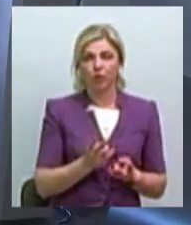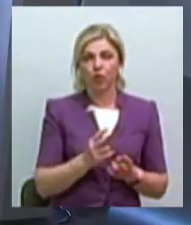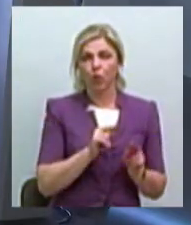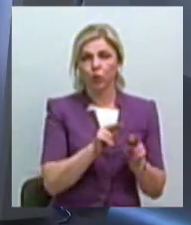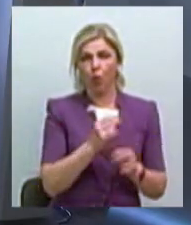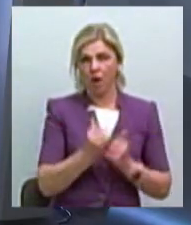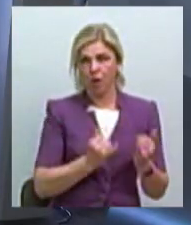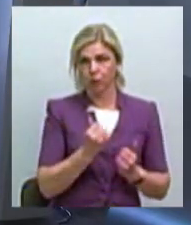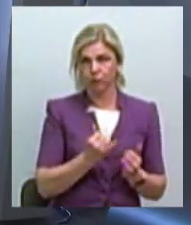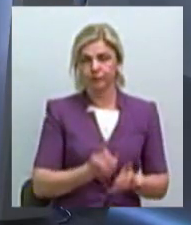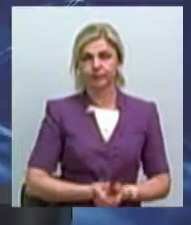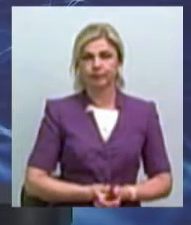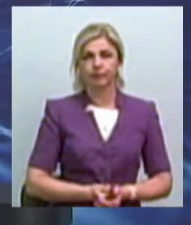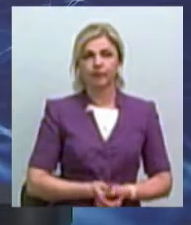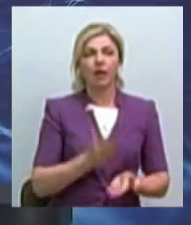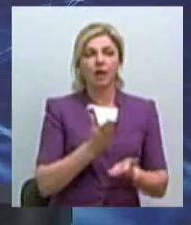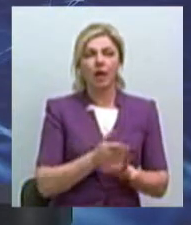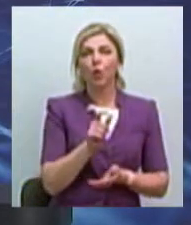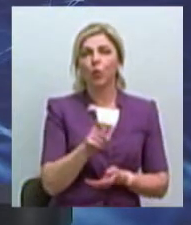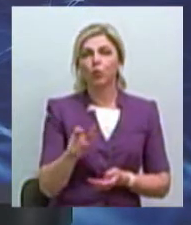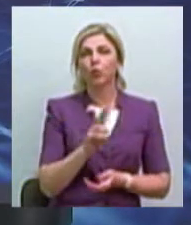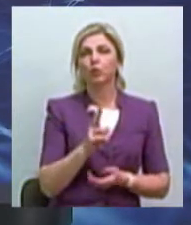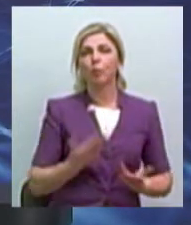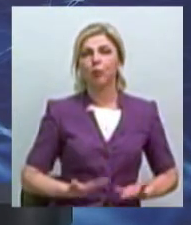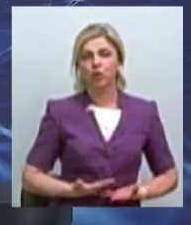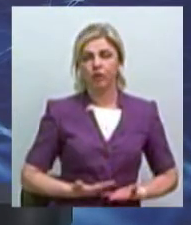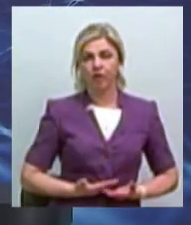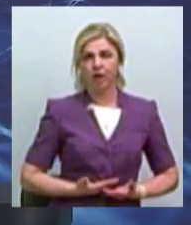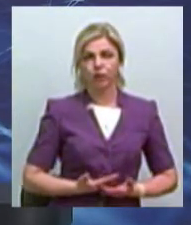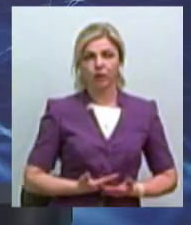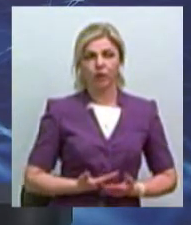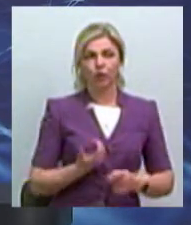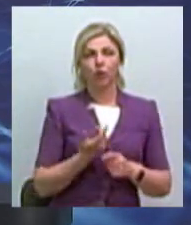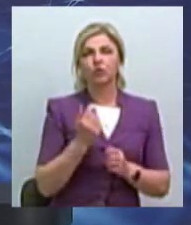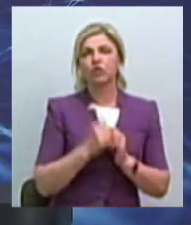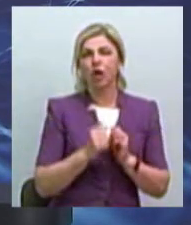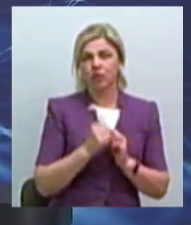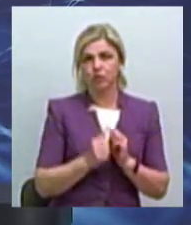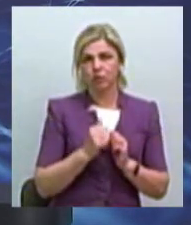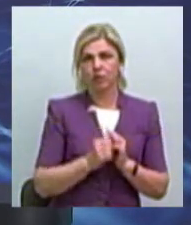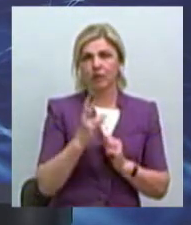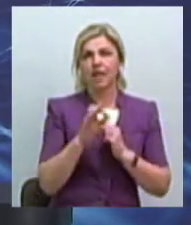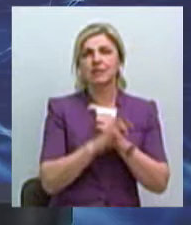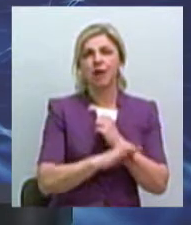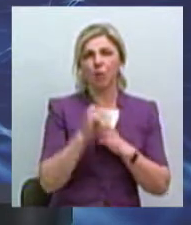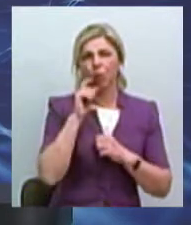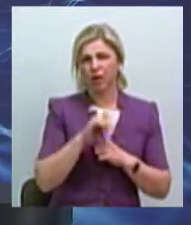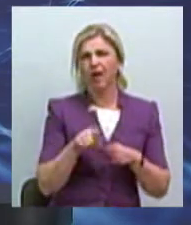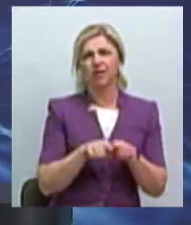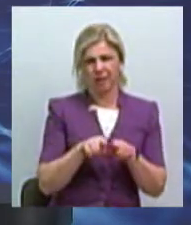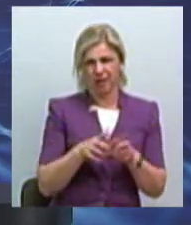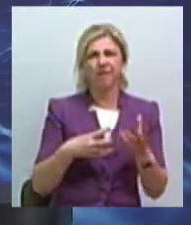догляду. Ну, є такі люди, які проживають от дуже зачасту на Західній Україні та по всій